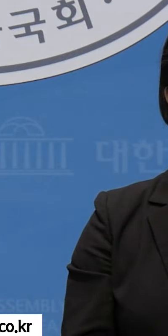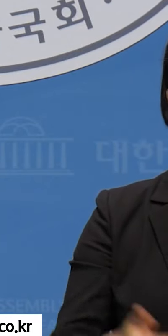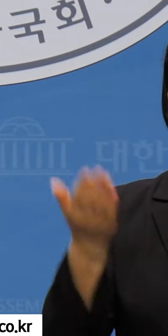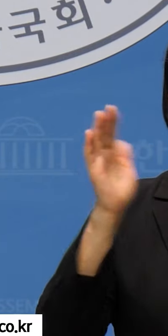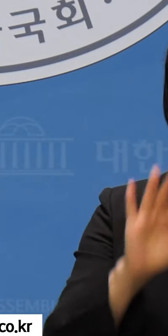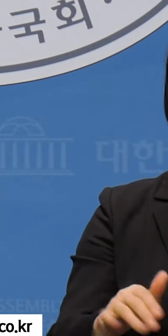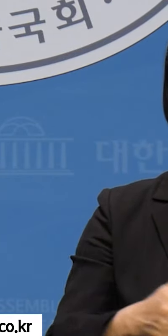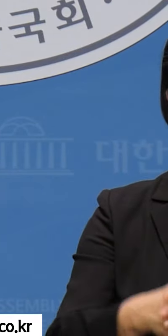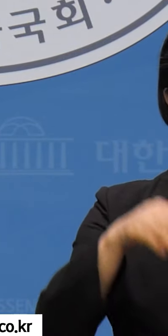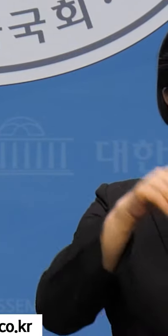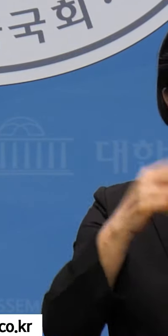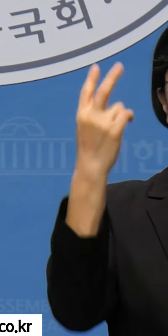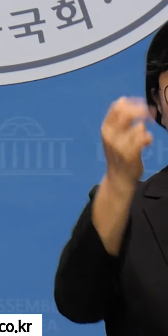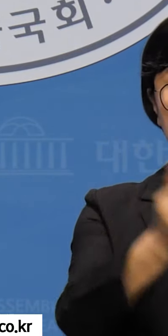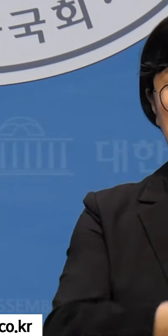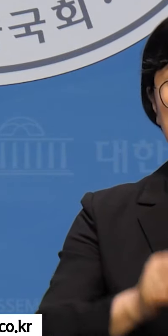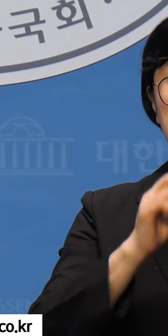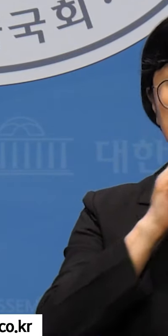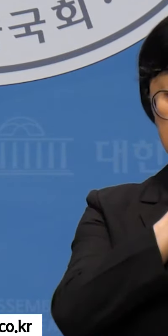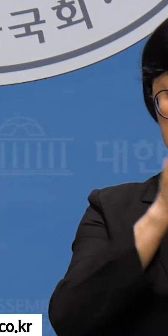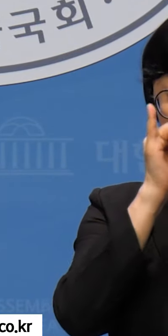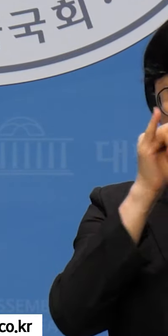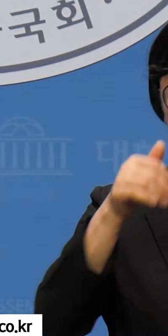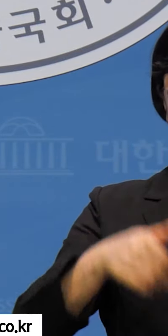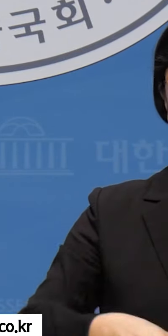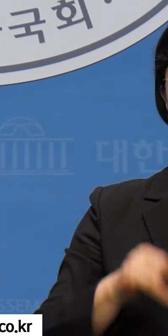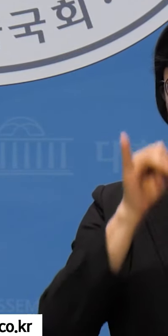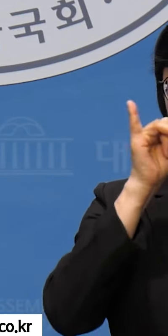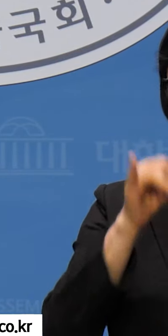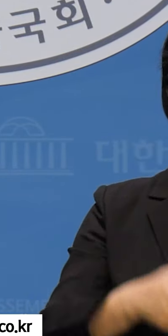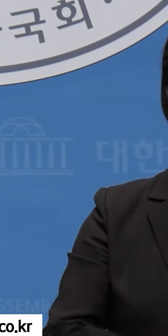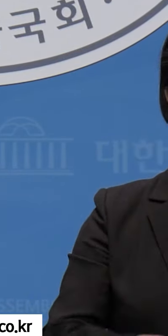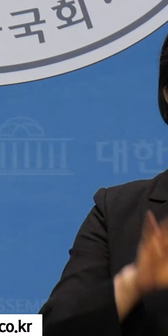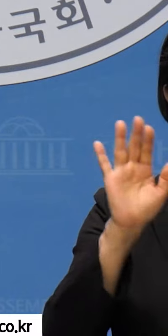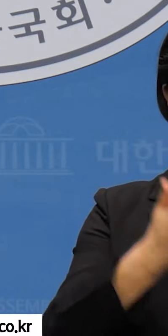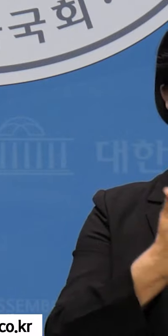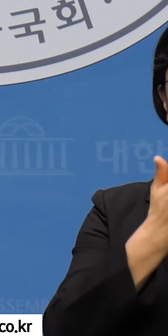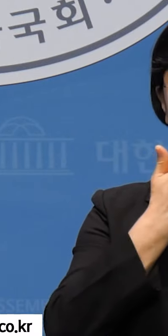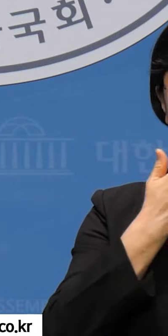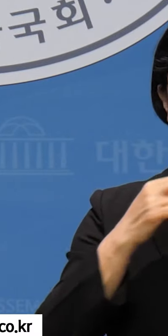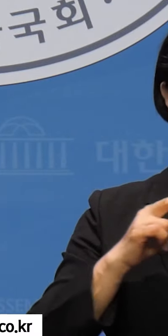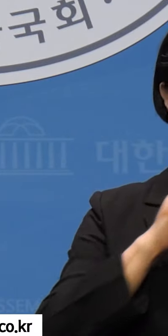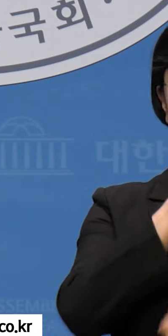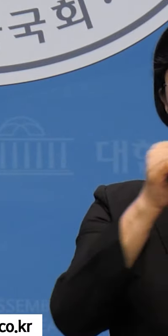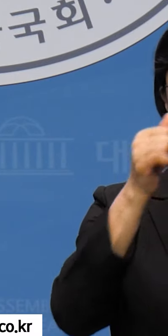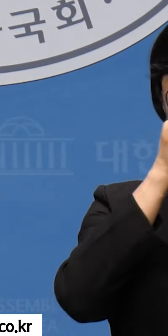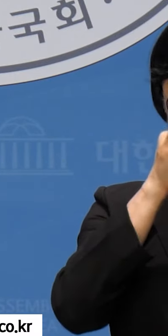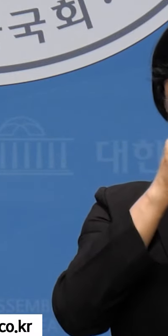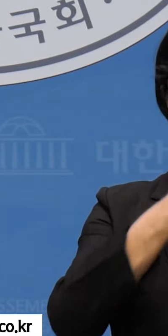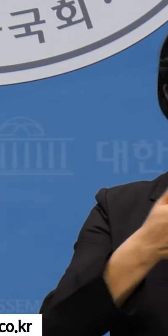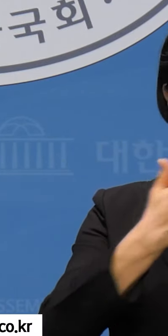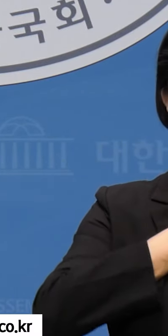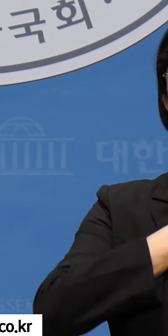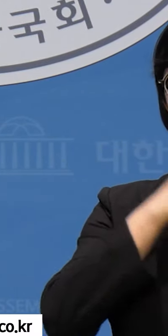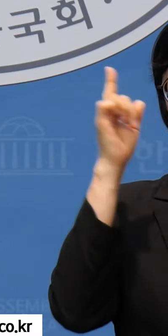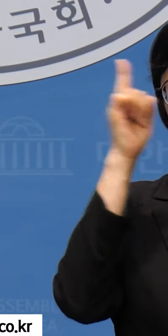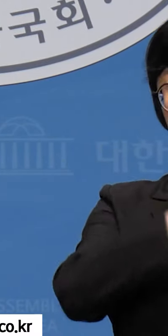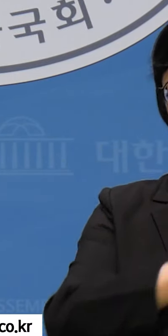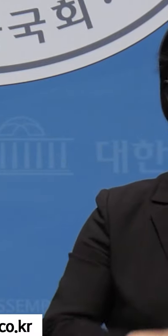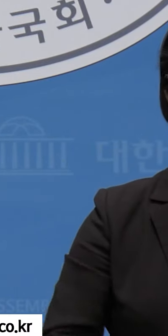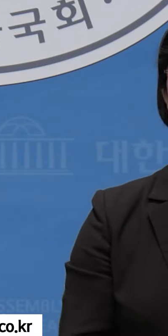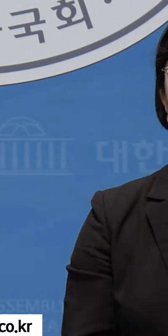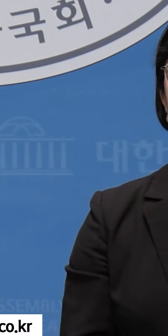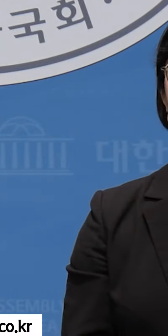그런데 성관이는 왜 의심을 받아야 하는가? 잘못이 없는데 의심을 받으면 기분이 엄청